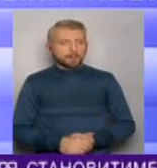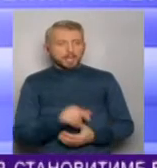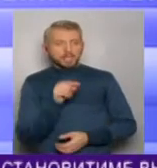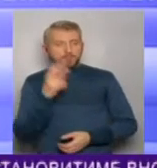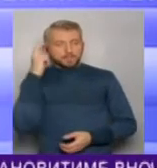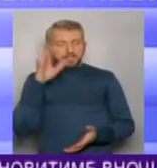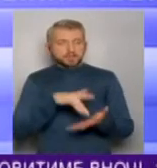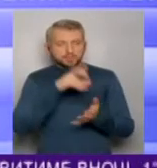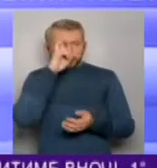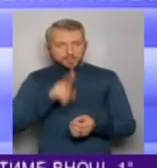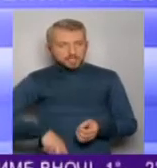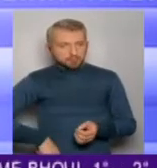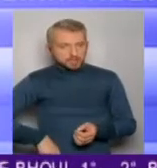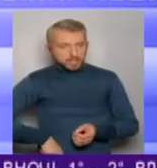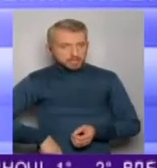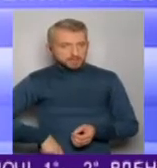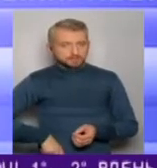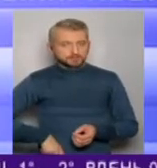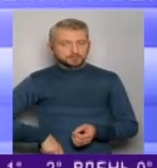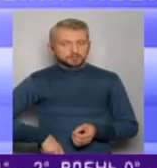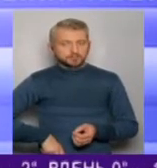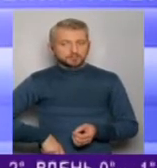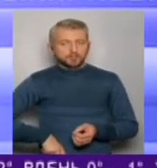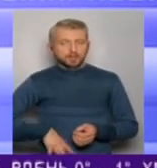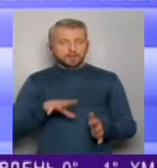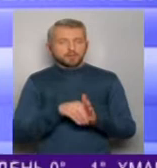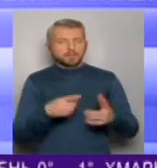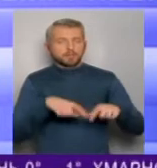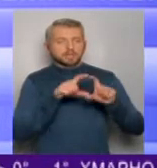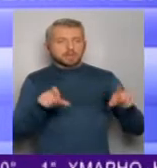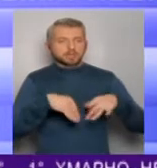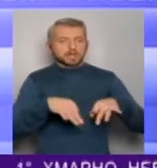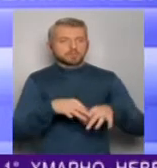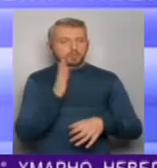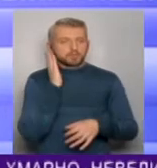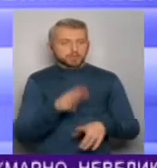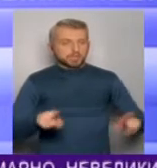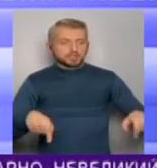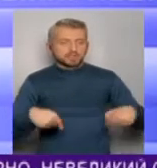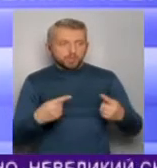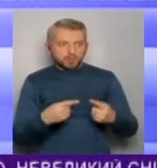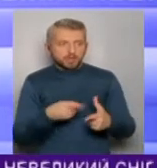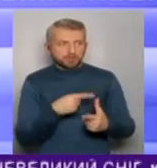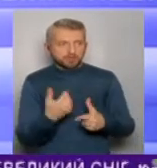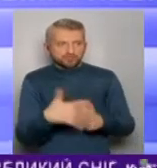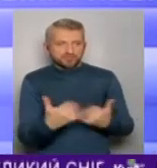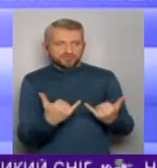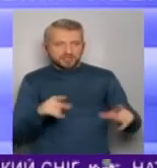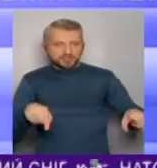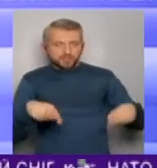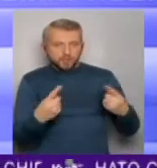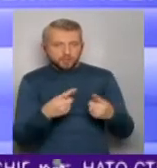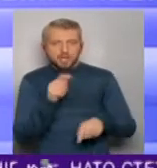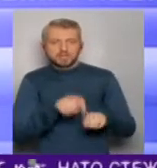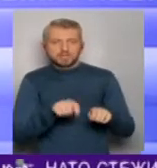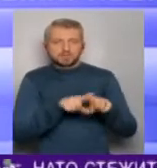Київській міській державній адміністрації безпосередньо в департаменті транспорту буде створена, або вже створюється, скажімо так,